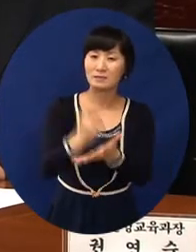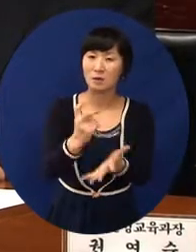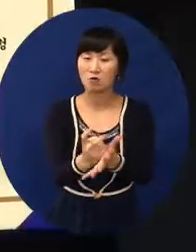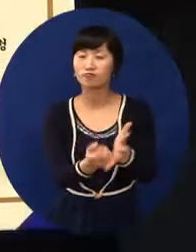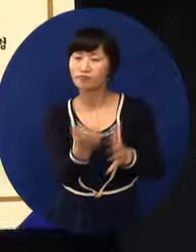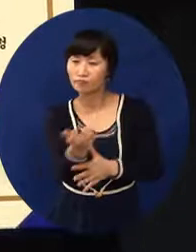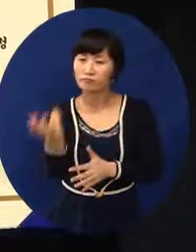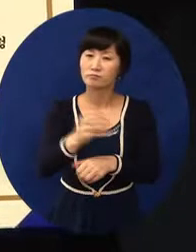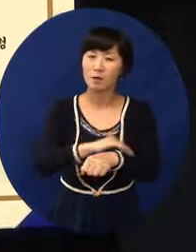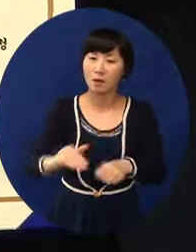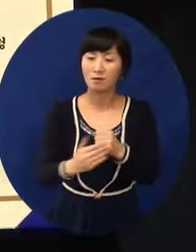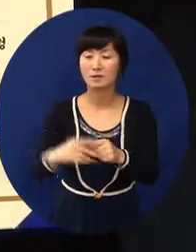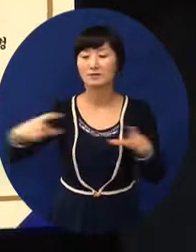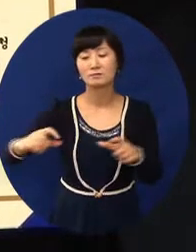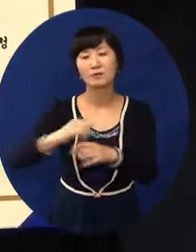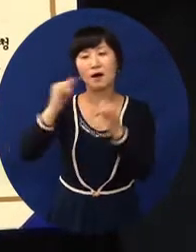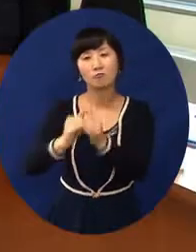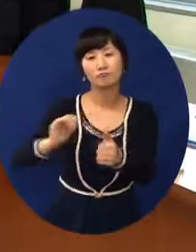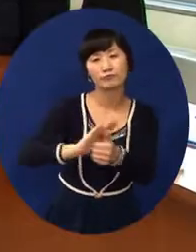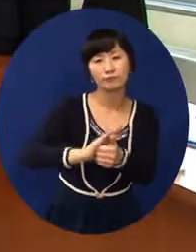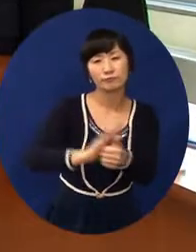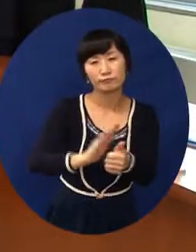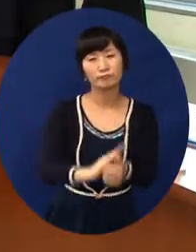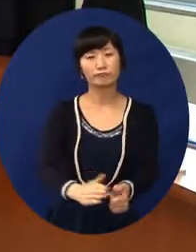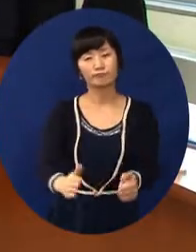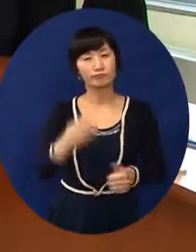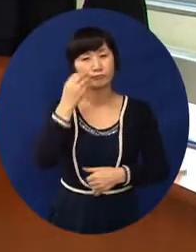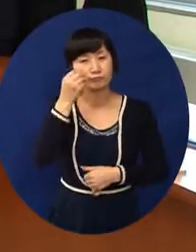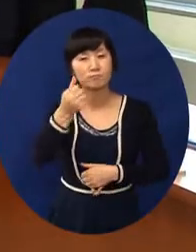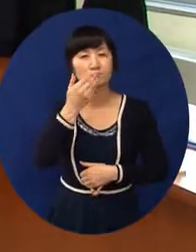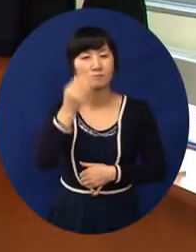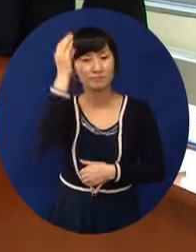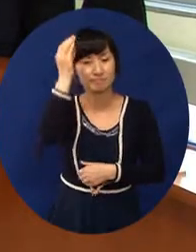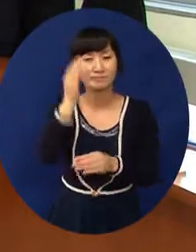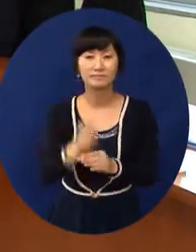정착을 위한 지역사회 지원이 더욱 활성화될 것으로 기대하고 있습니다.